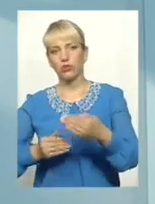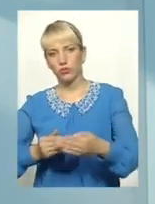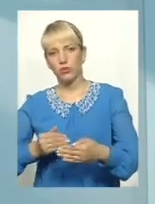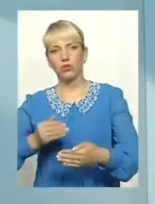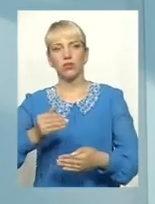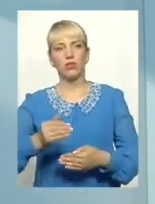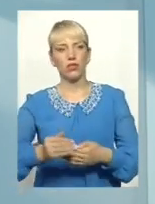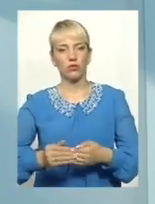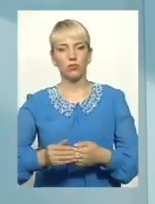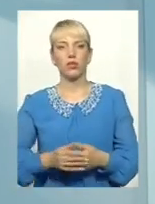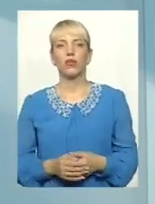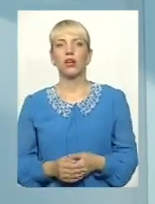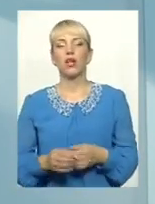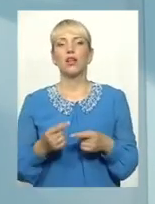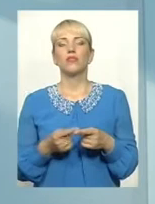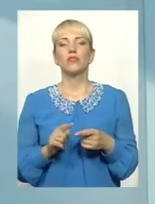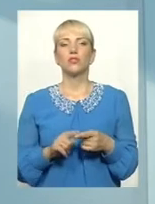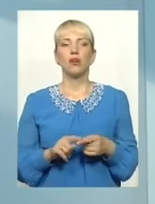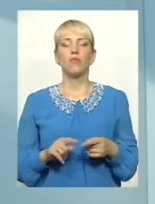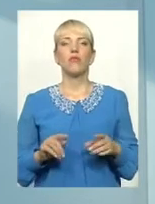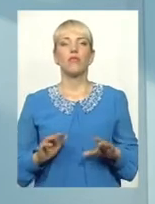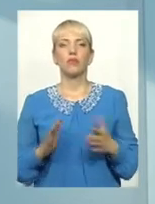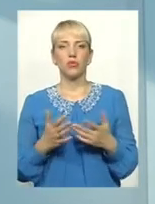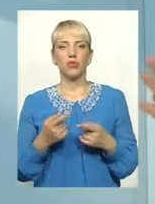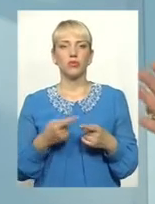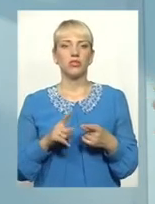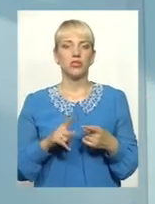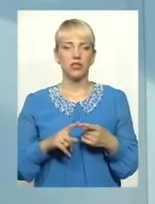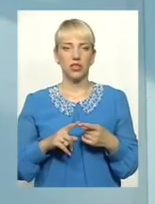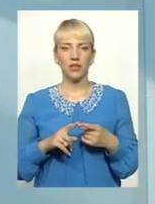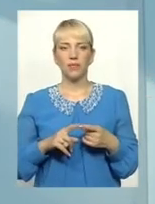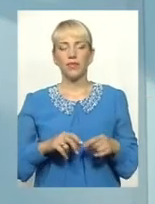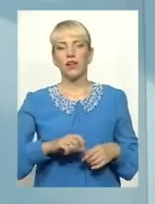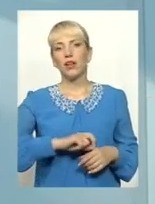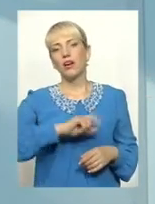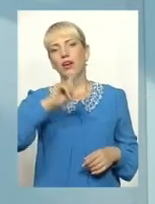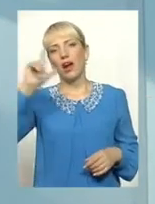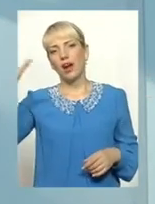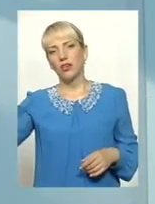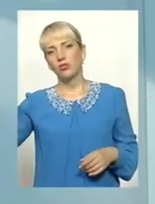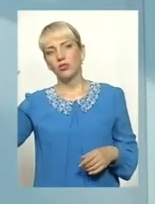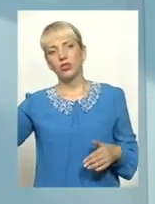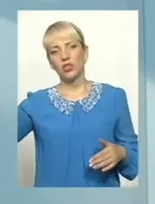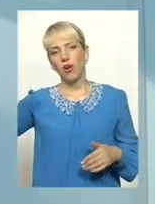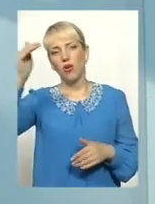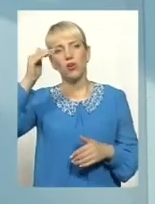наступний крок. В даному випадку ці райдужні горизонти, вони так